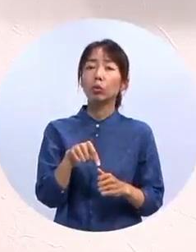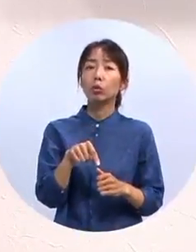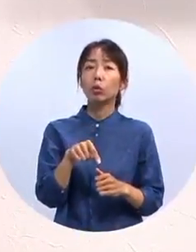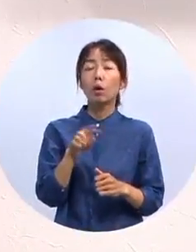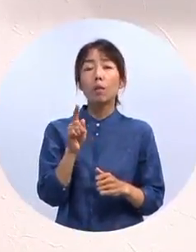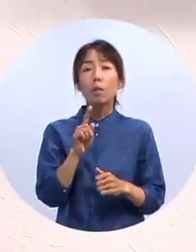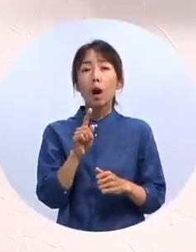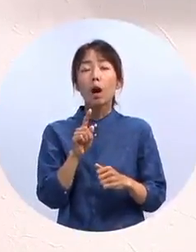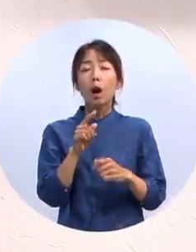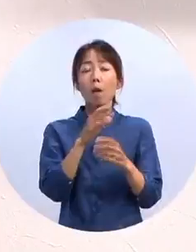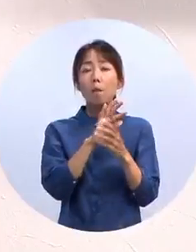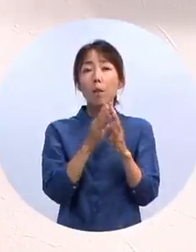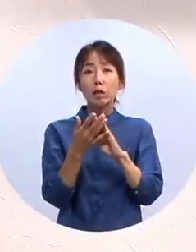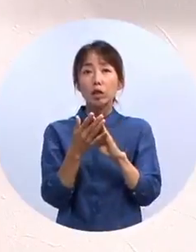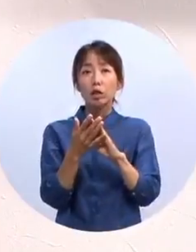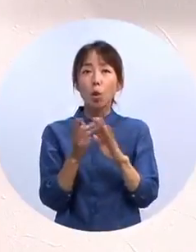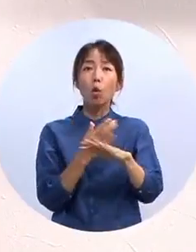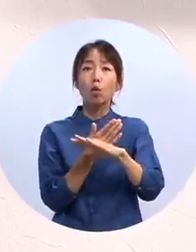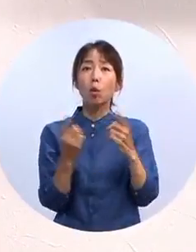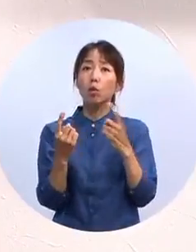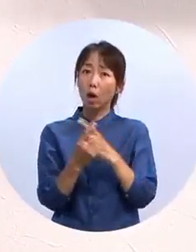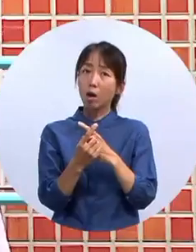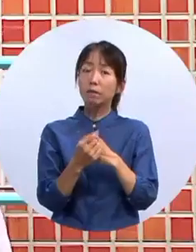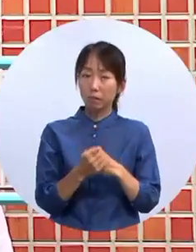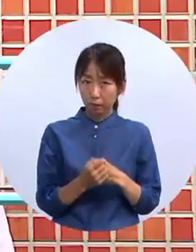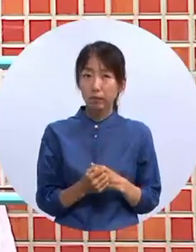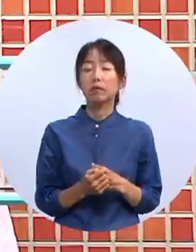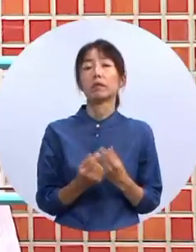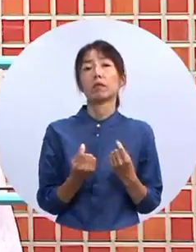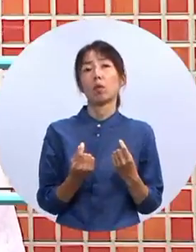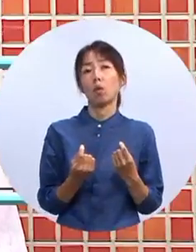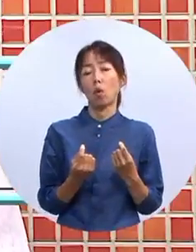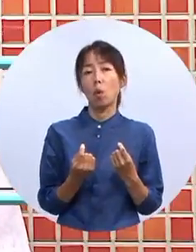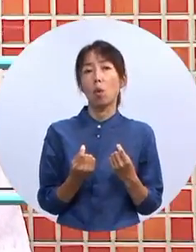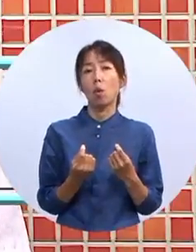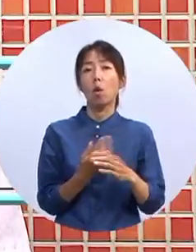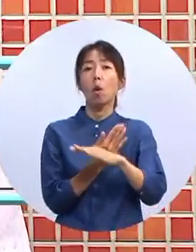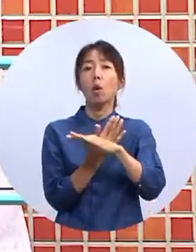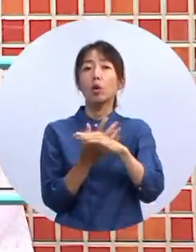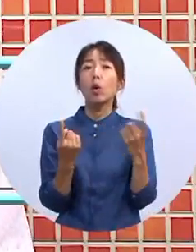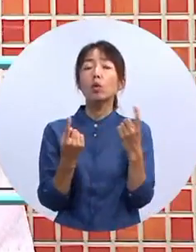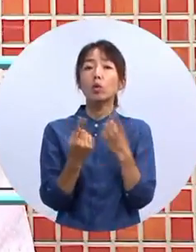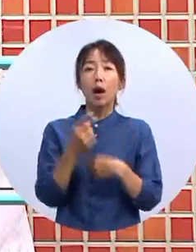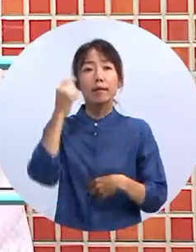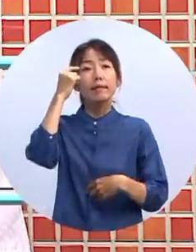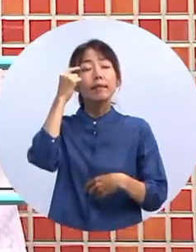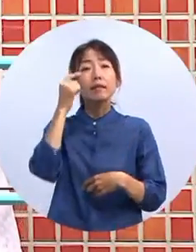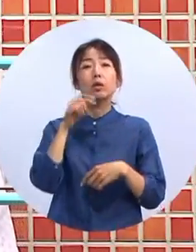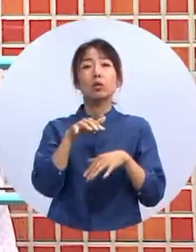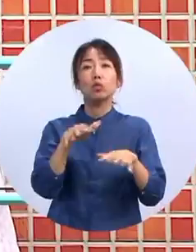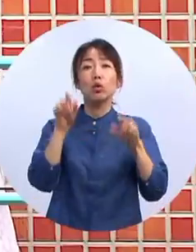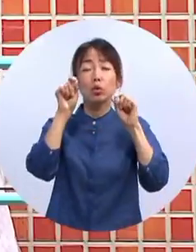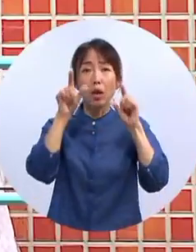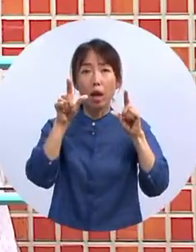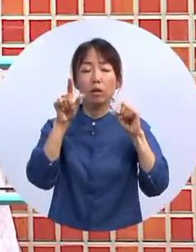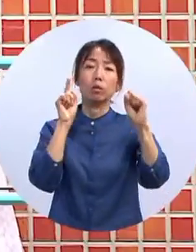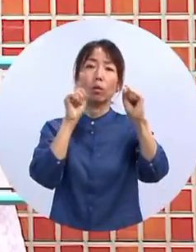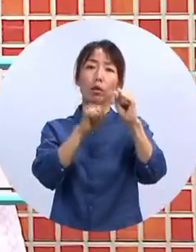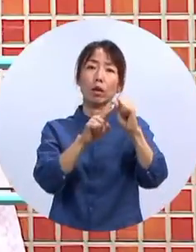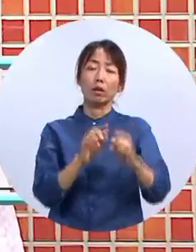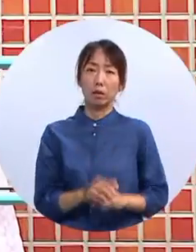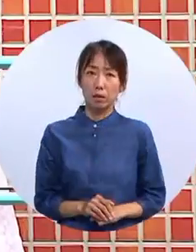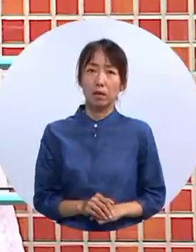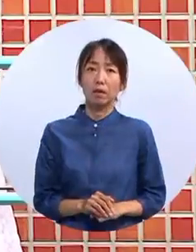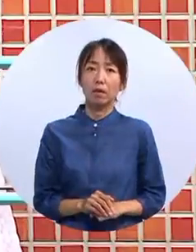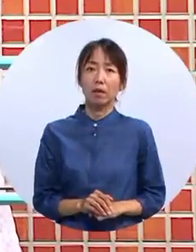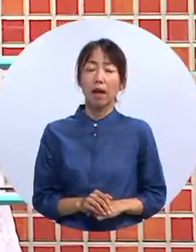町の緑化活動のコンクールですよね。 はい、緑化意識の普及や啓発を目的としたコンクールで、建